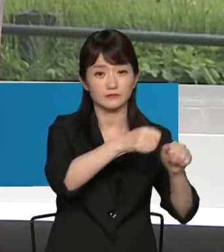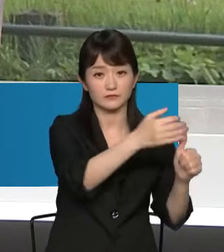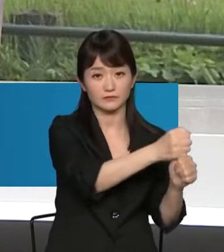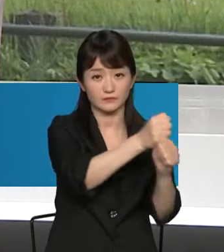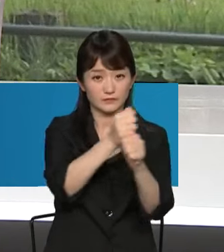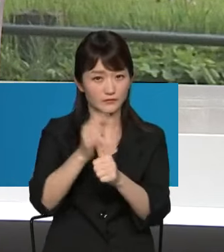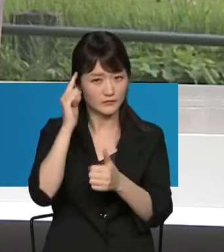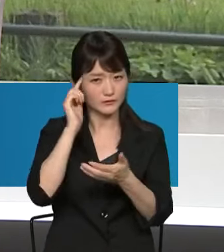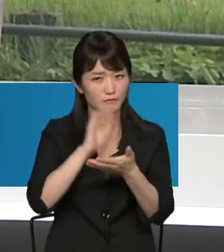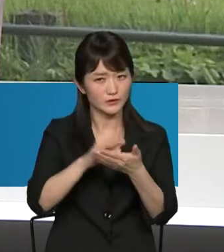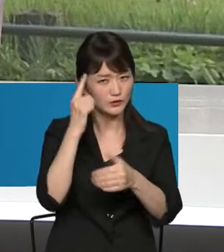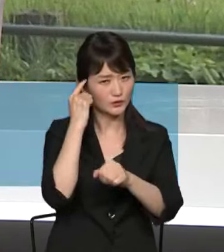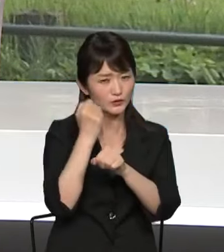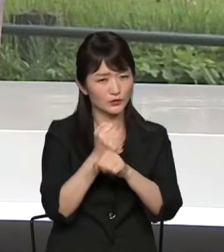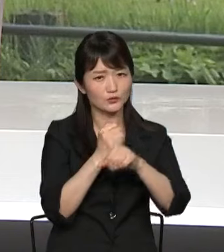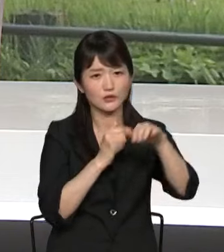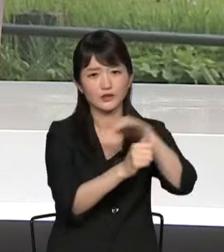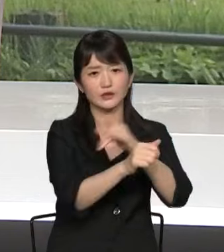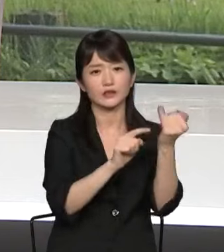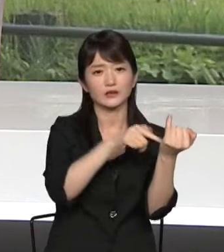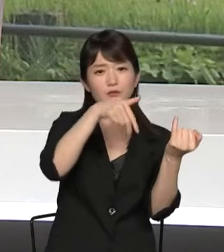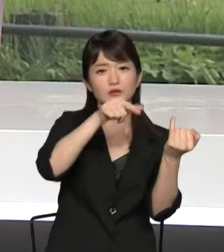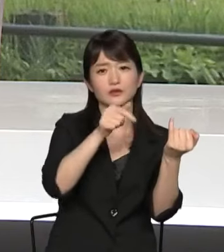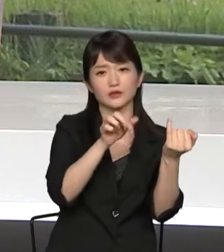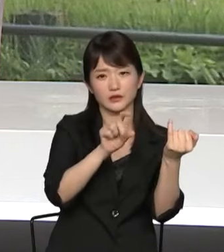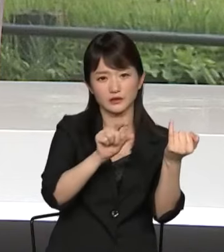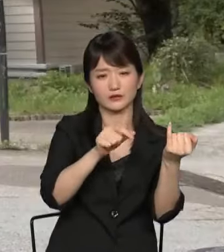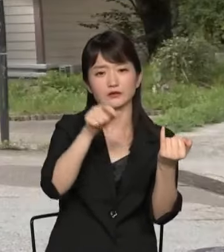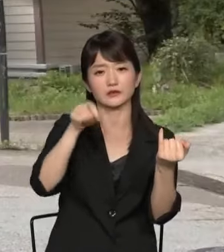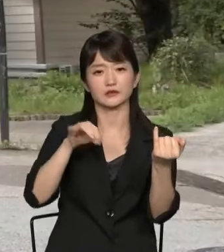평화연구회 정혜경 대표를 백민경 기자가 만났습니다.